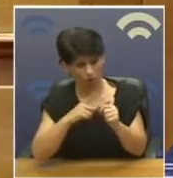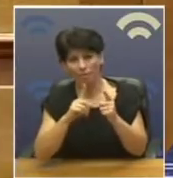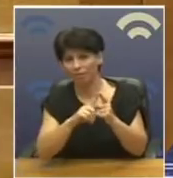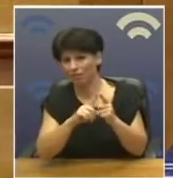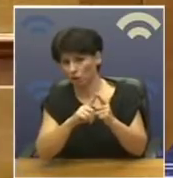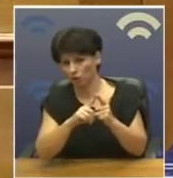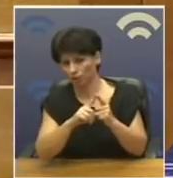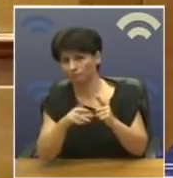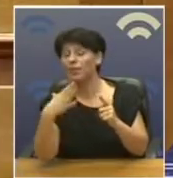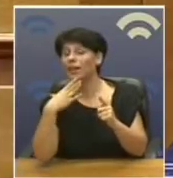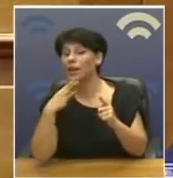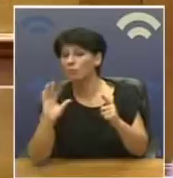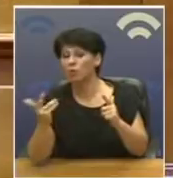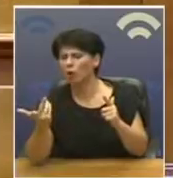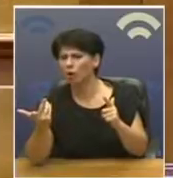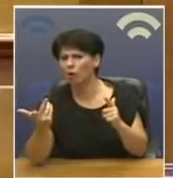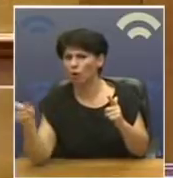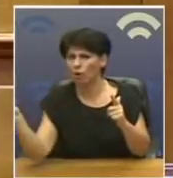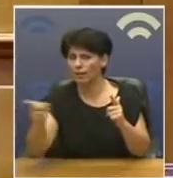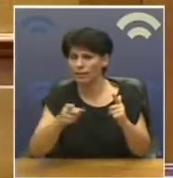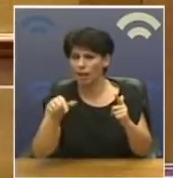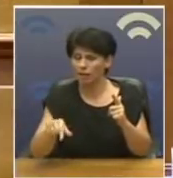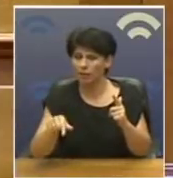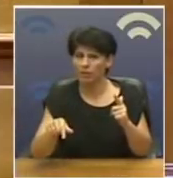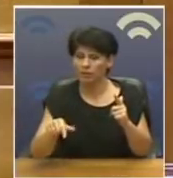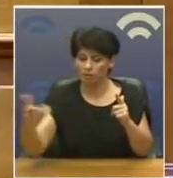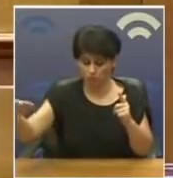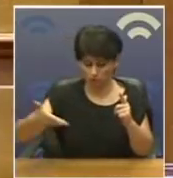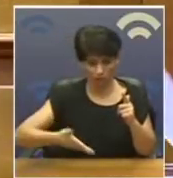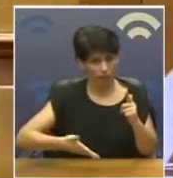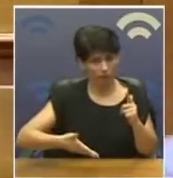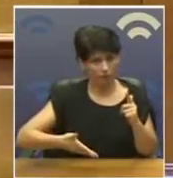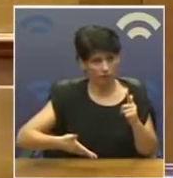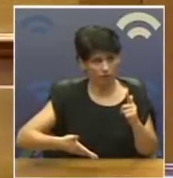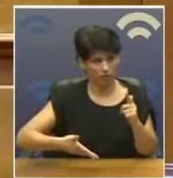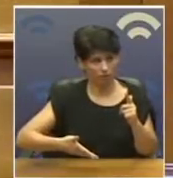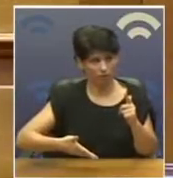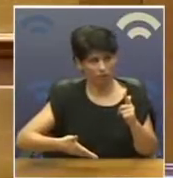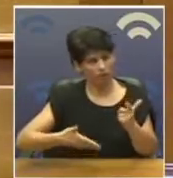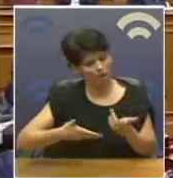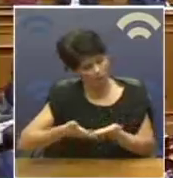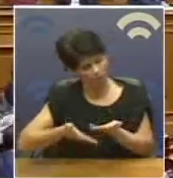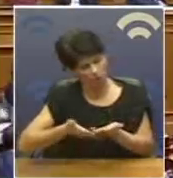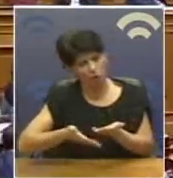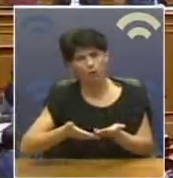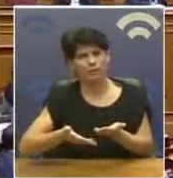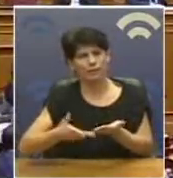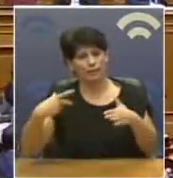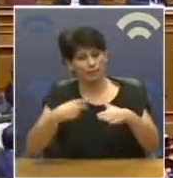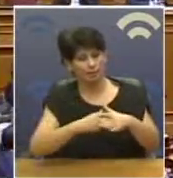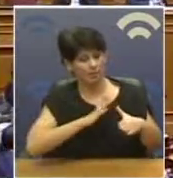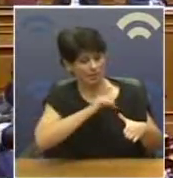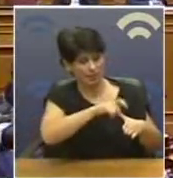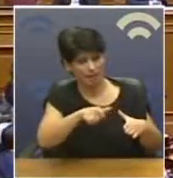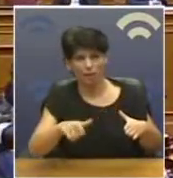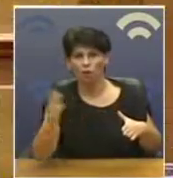Δεύτερον, για ποιο λόγο είσαστε εσείς αυτοί οι οποίοι έρχεστε να διευκολύνετε τα τραπεζικά στελέχη,